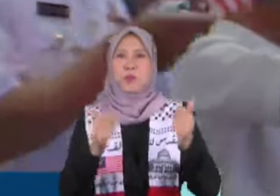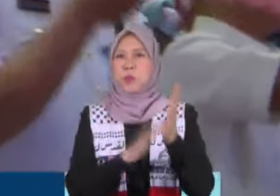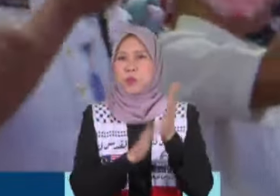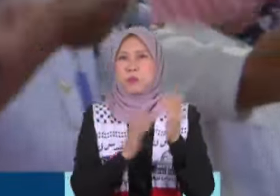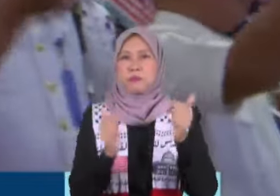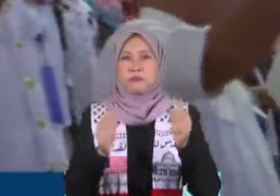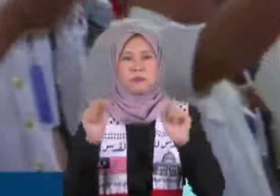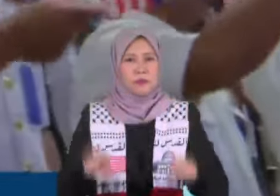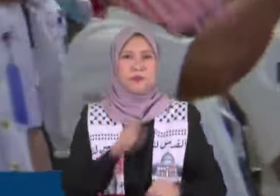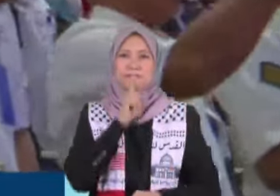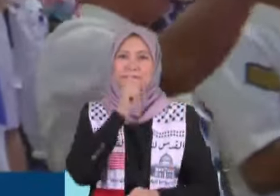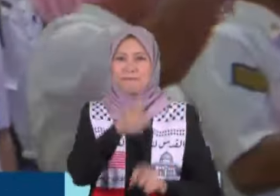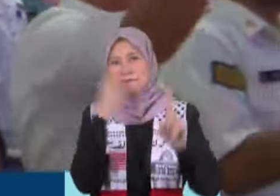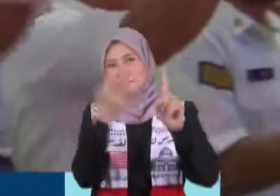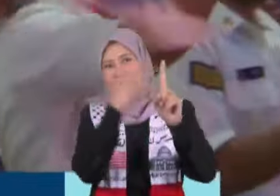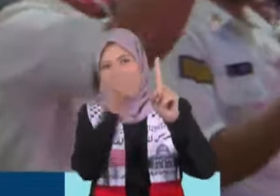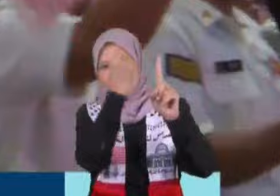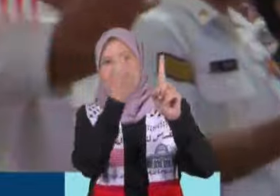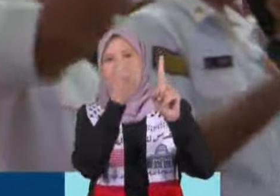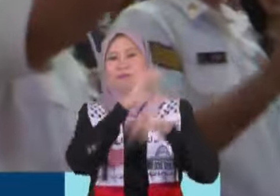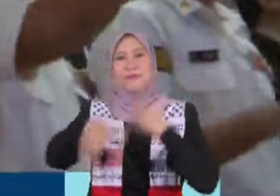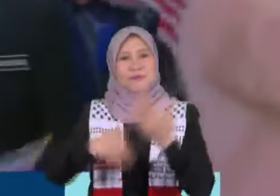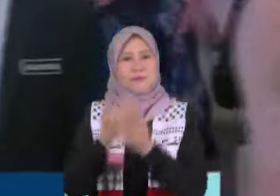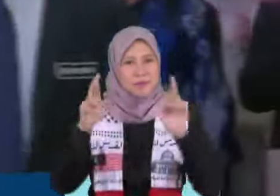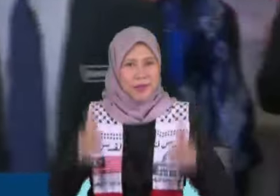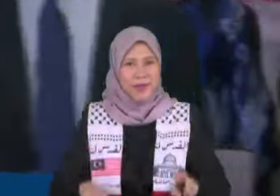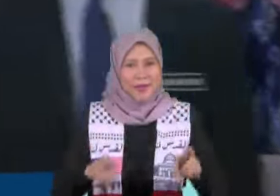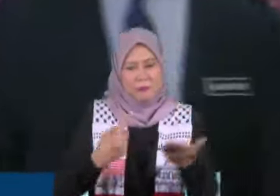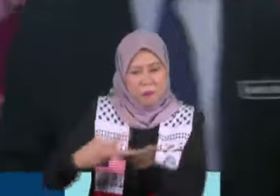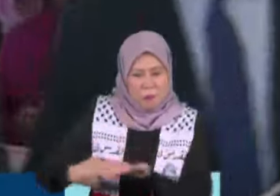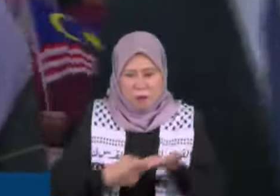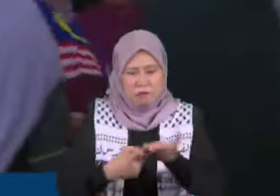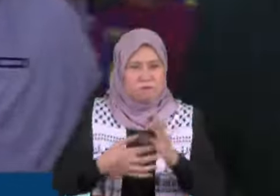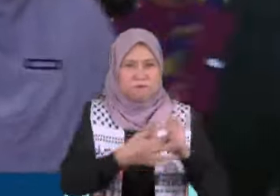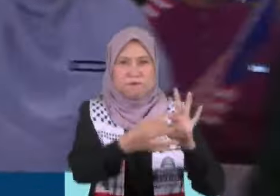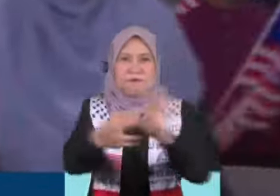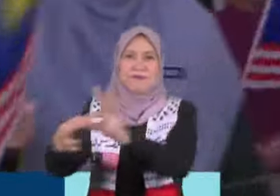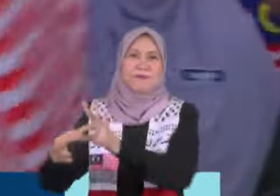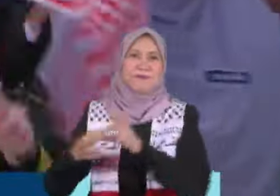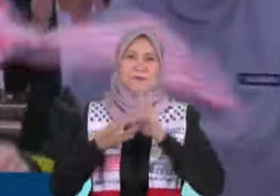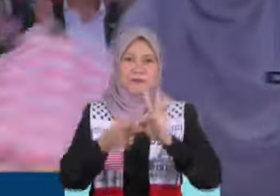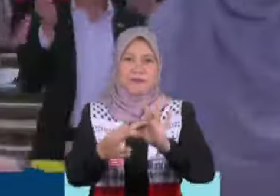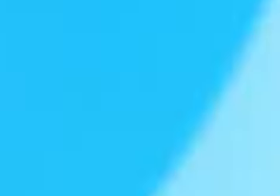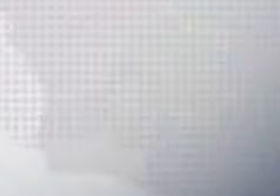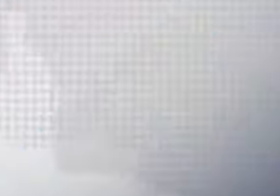itu mampu direalisasikan jika semua rakyatnya berpakat dan bersatu.